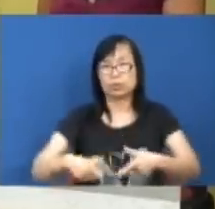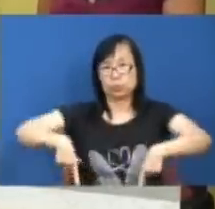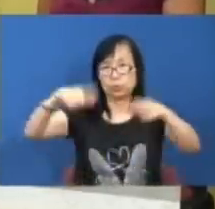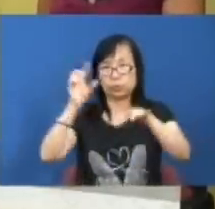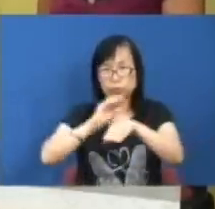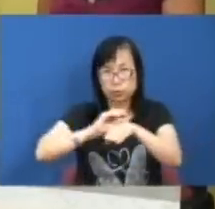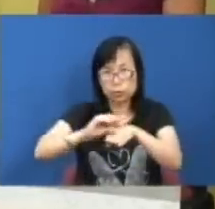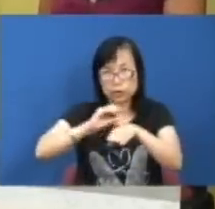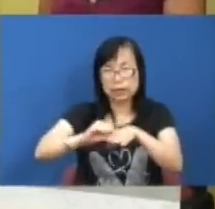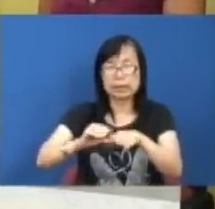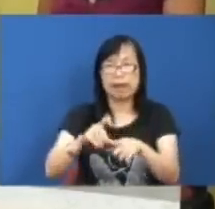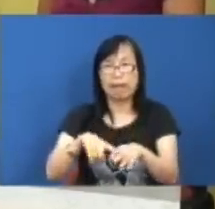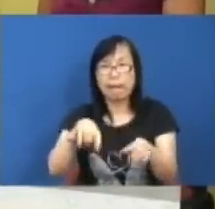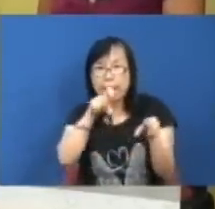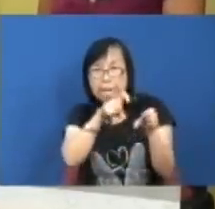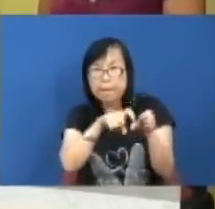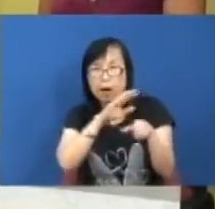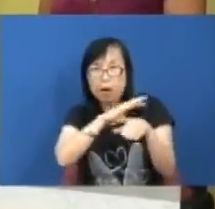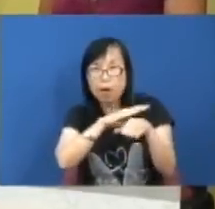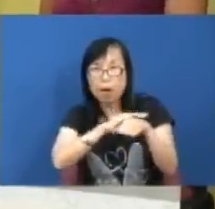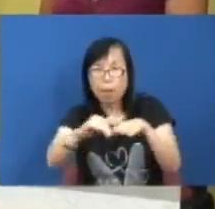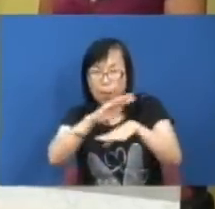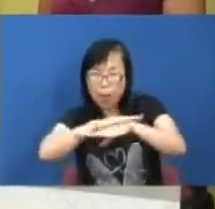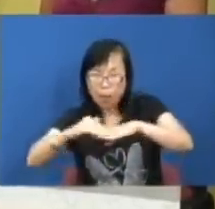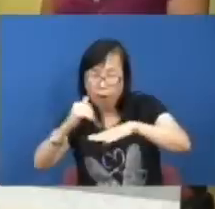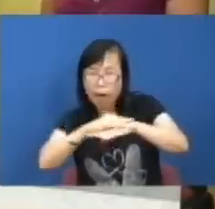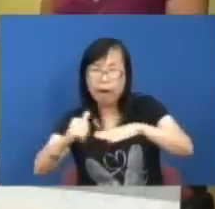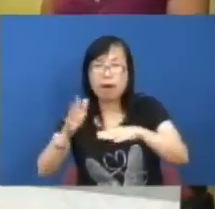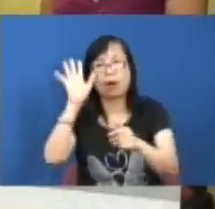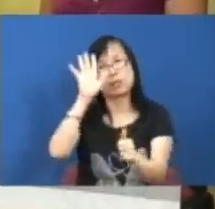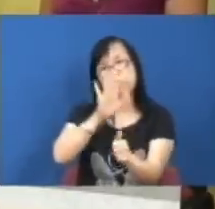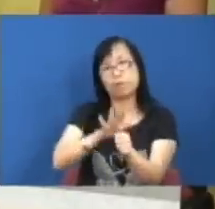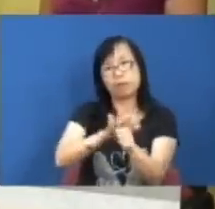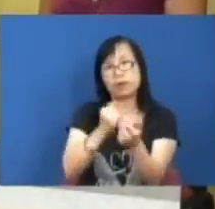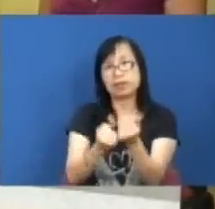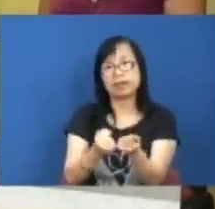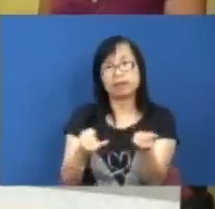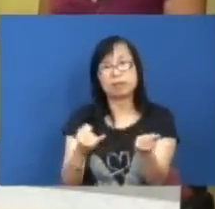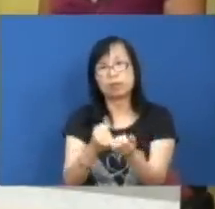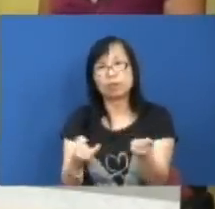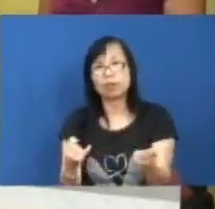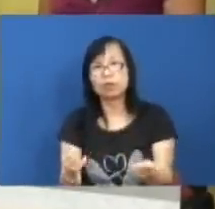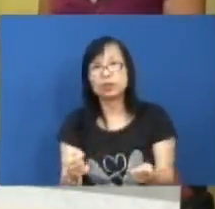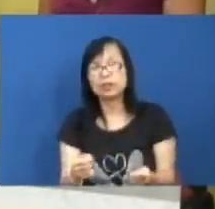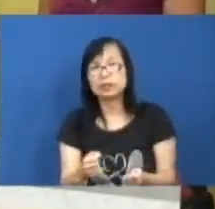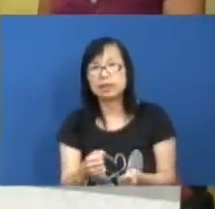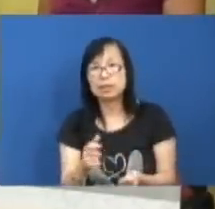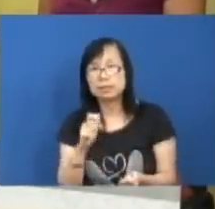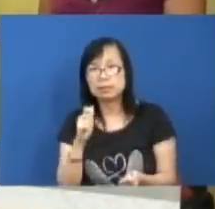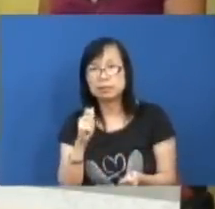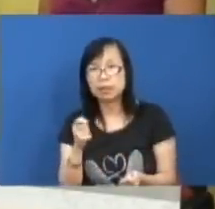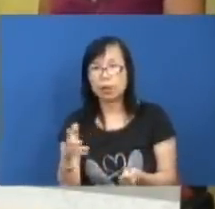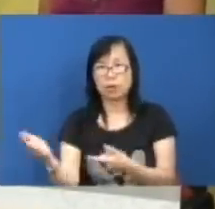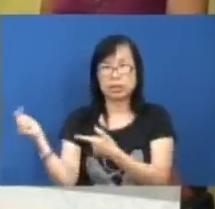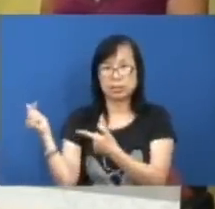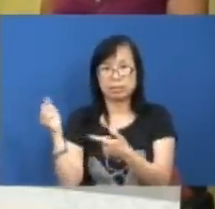就設計係用嚟咬住一啲好滑嘅面，同埋可以做到防鏽嘅一個質地。咁你話頭先唔用底漆？直